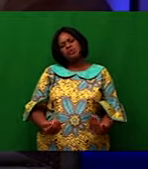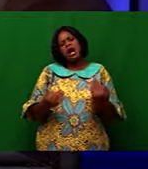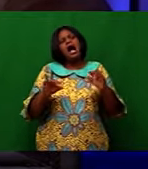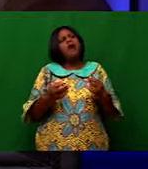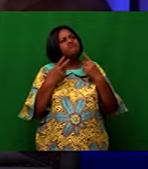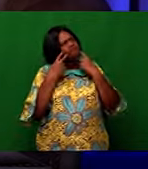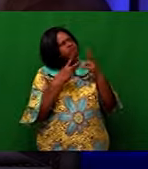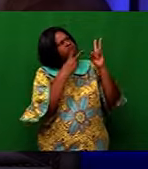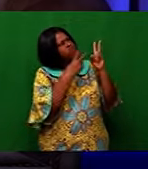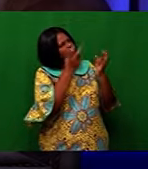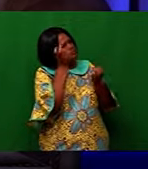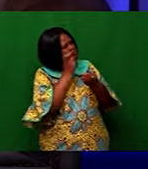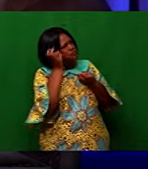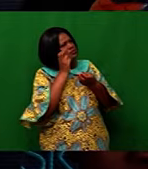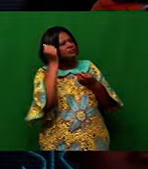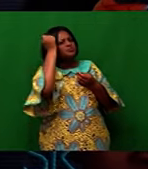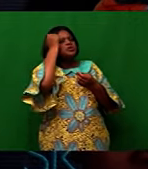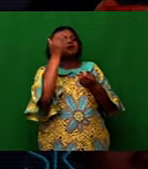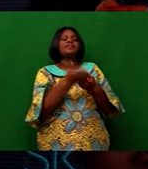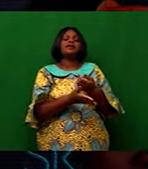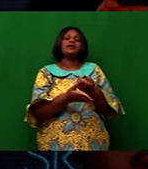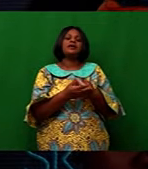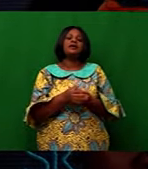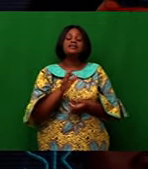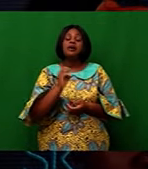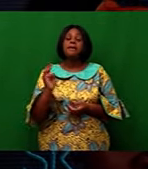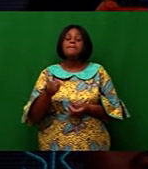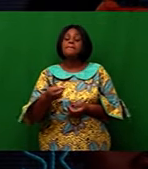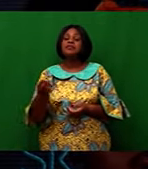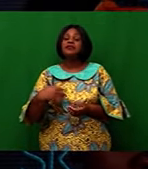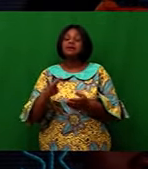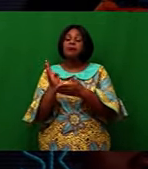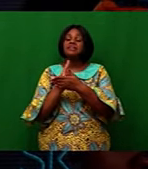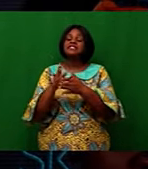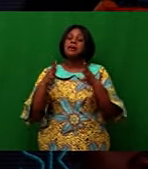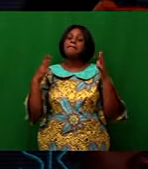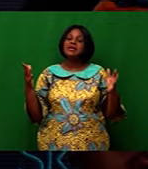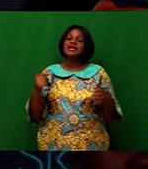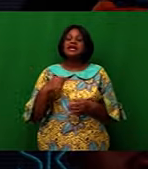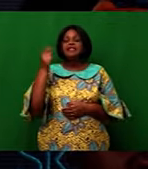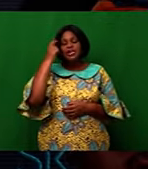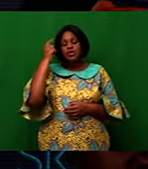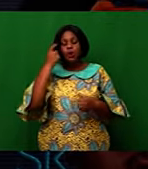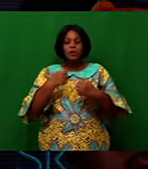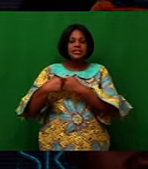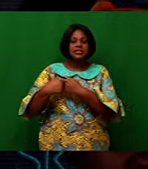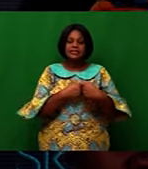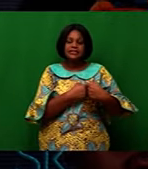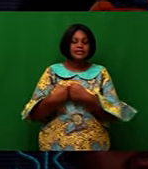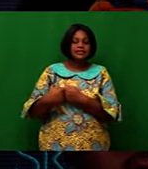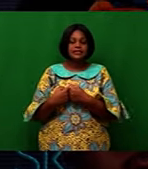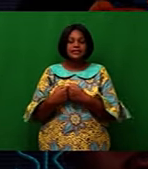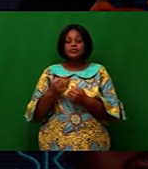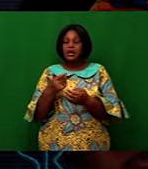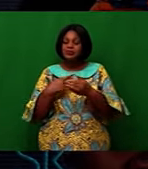nyika yamangwana sei. Ndoye kwauri mukwasha. Vanopinda mabhizinesi makuru anozobudirira vanotoziva kuti kune inonzi risk, vanototora risk.